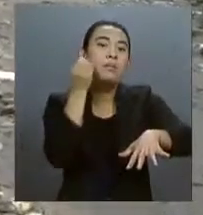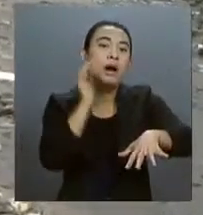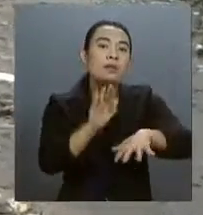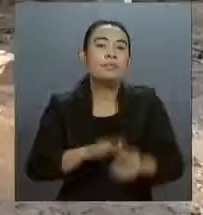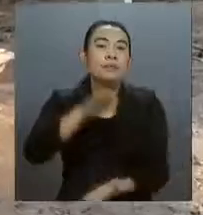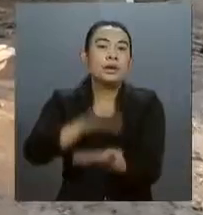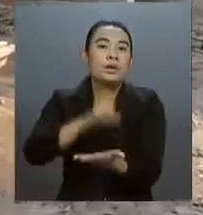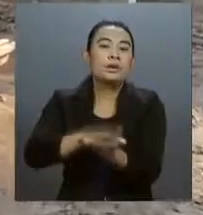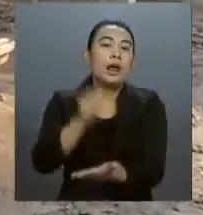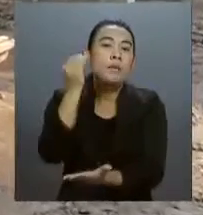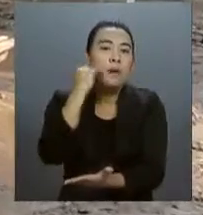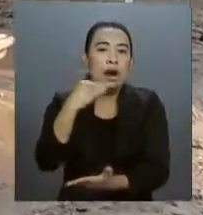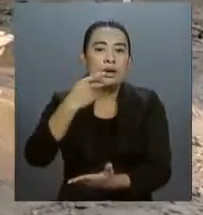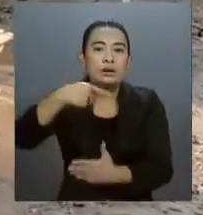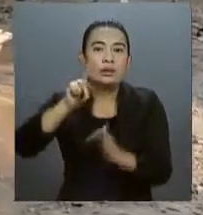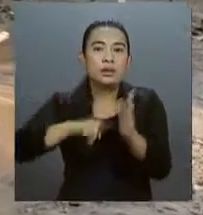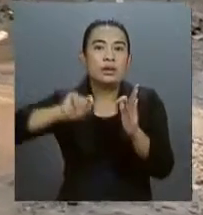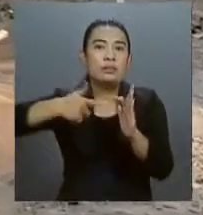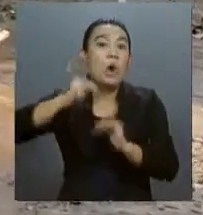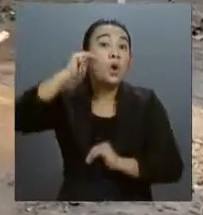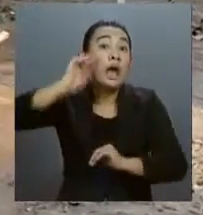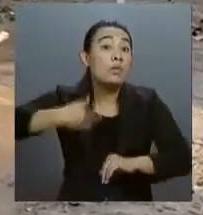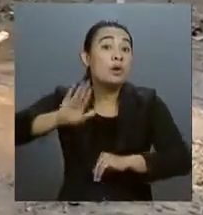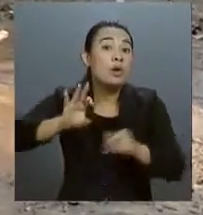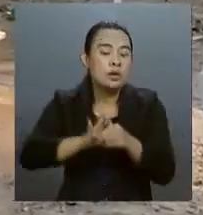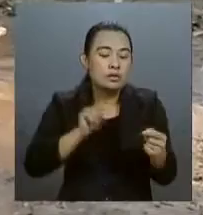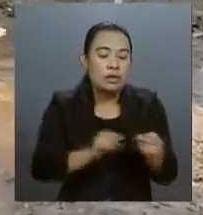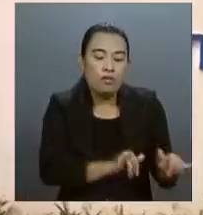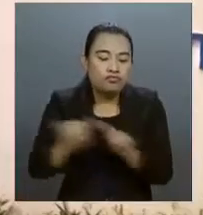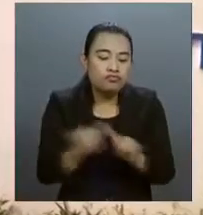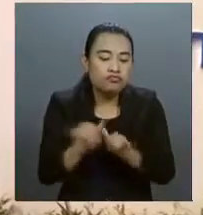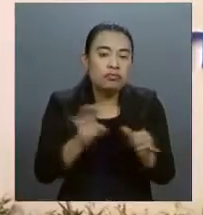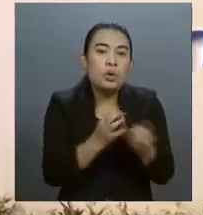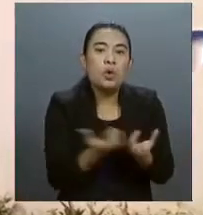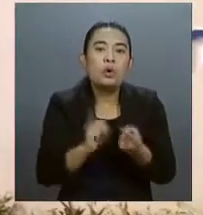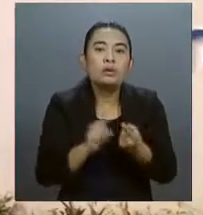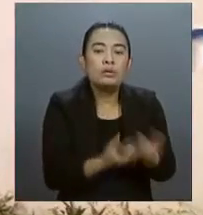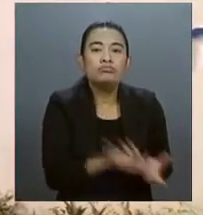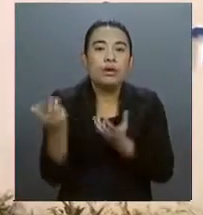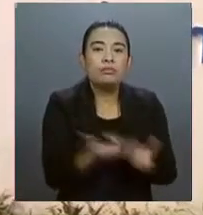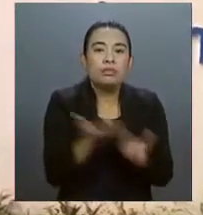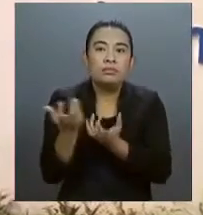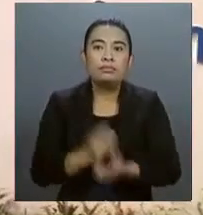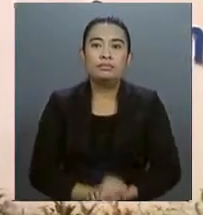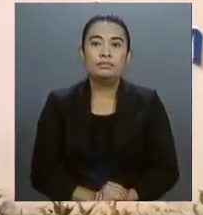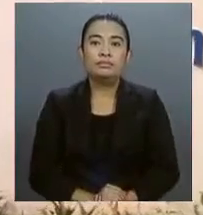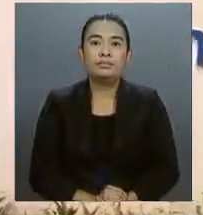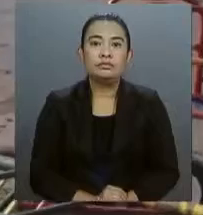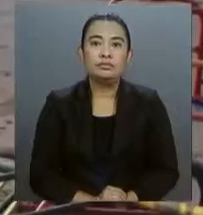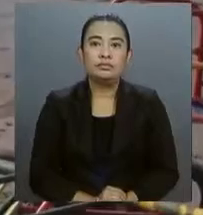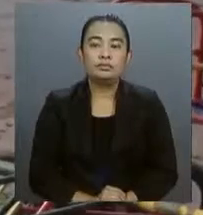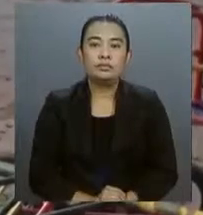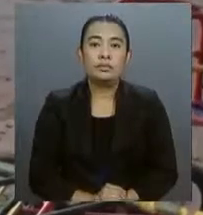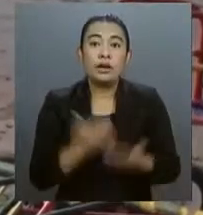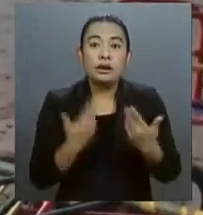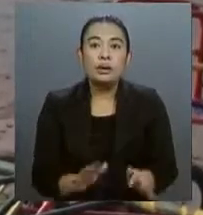โป่งน้ำร้อนอย่างรวดเร็วชาวบ้านต้องอพยพและเร่งขนย้ายทรัพย์สินขึ้นไปไว้บนที่สูงค่ะหลังเหตุการณ์กลับ